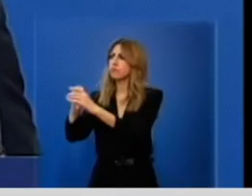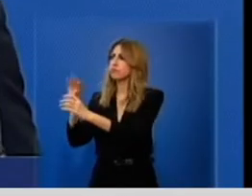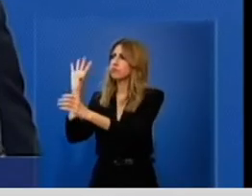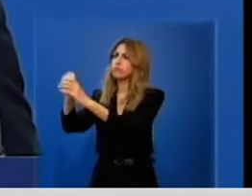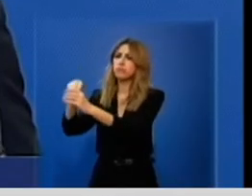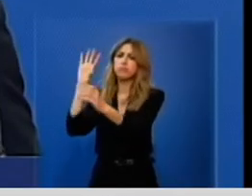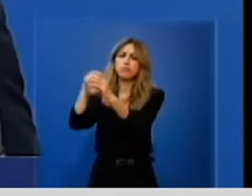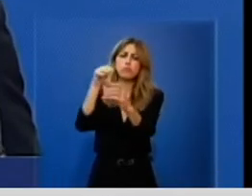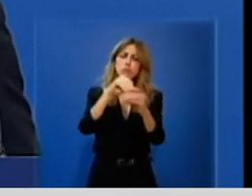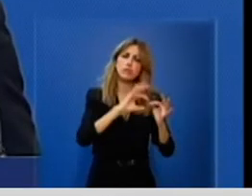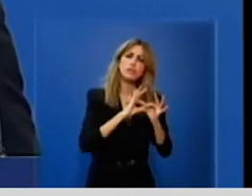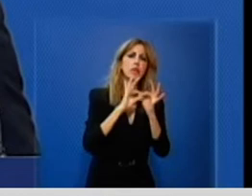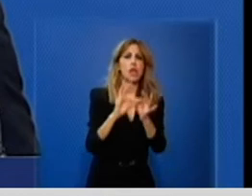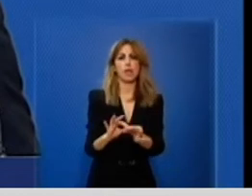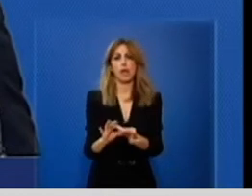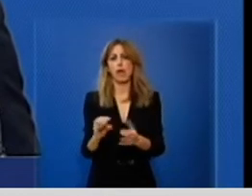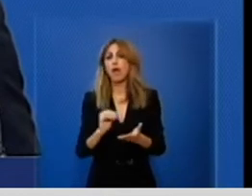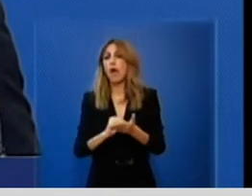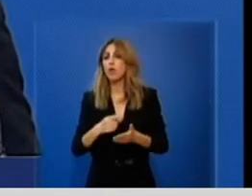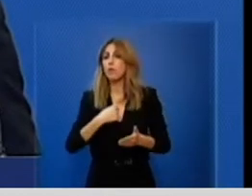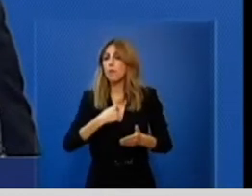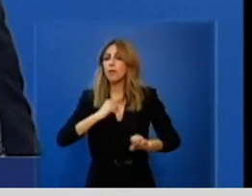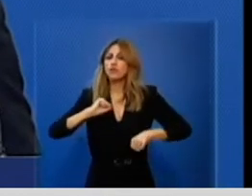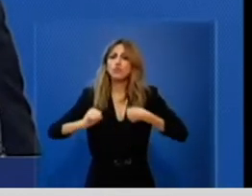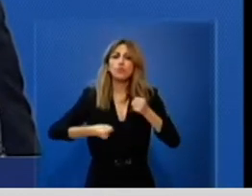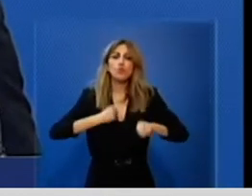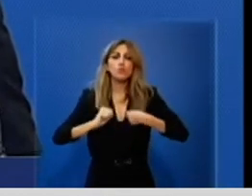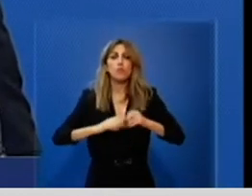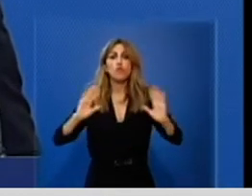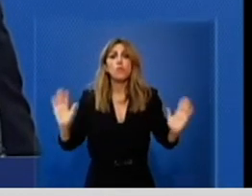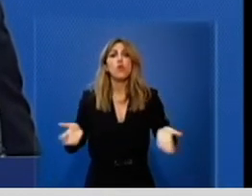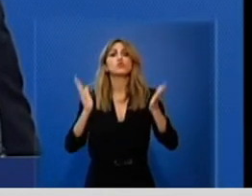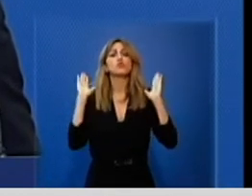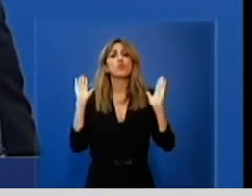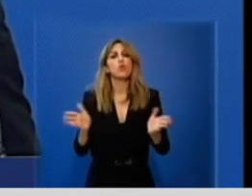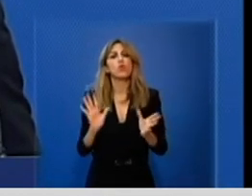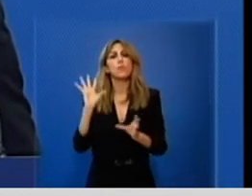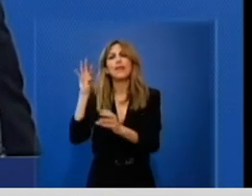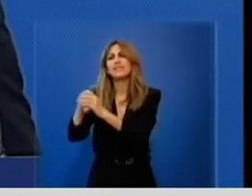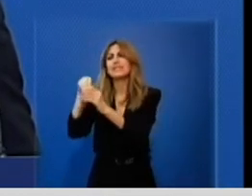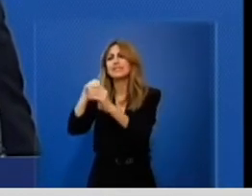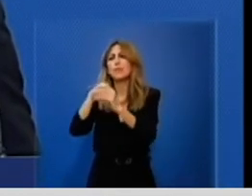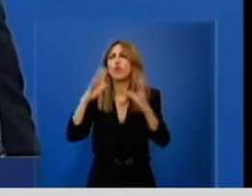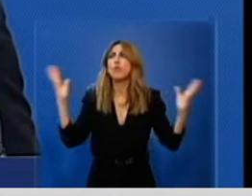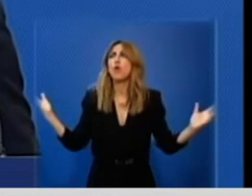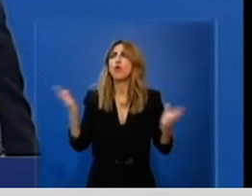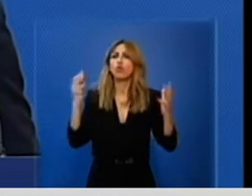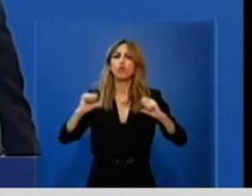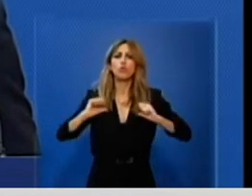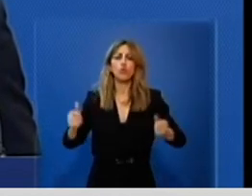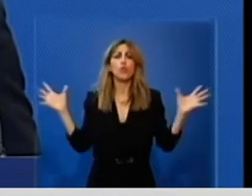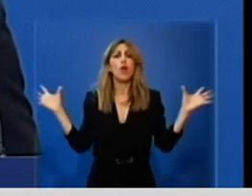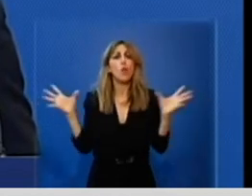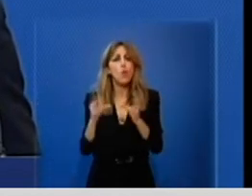Πρέπει να ξέρετε ότι εμείς κάνουμε κάθε προσπάθεια για να συμμετάσχουμε, θέλουμε να συμμετάσχουμε σε οποιαδήποτε πρωτοβουλία έχει να κάνει με την επίλυση του